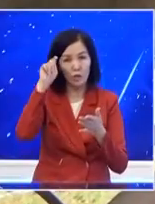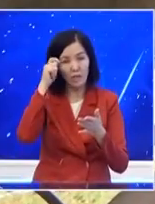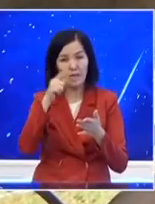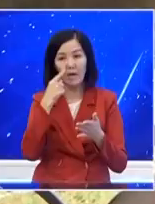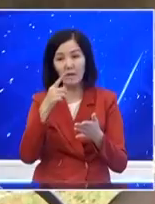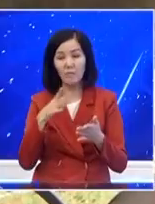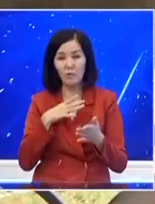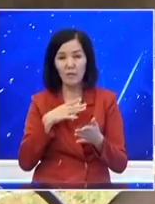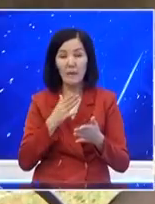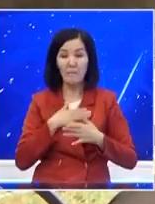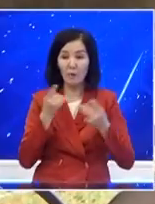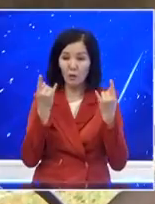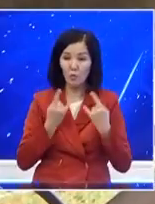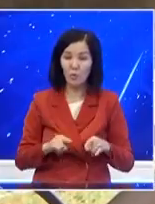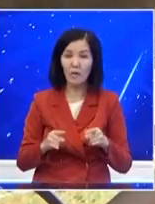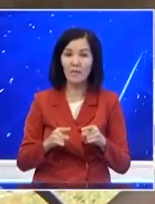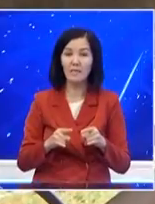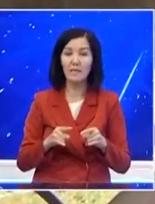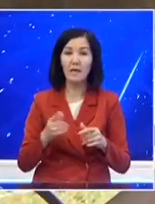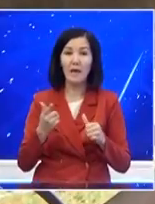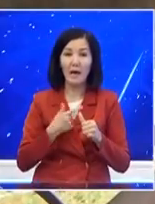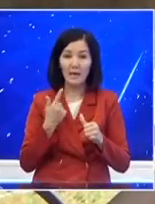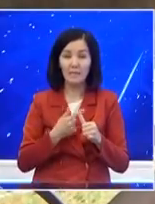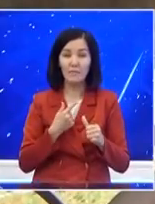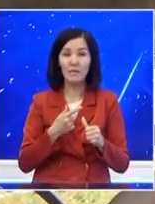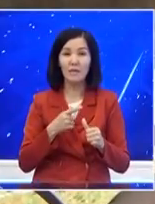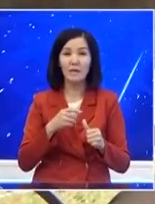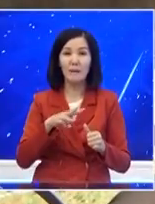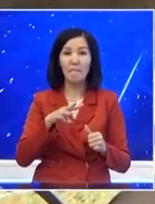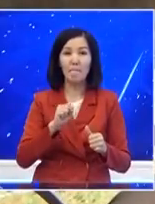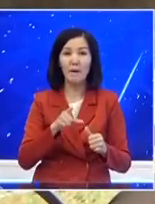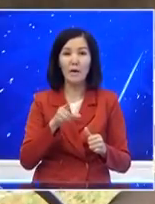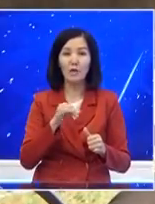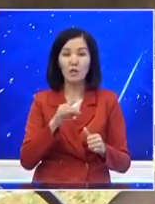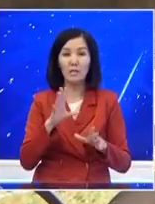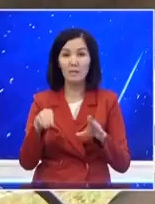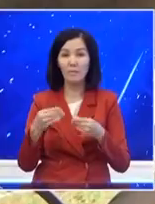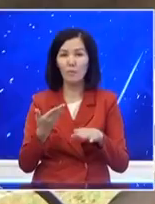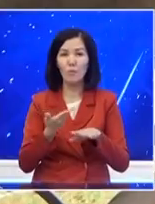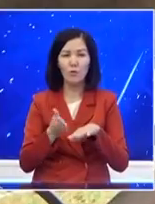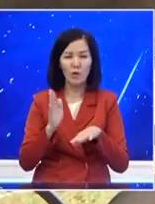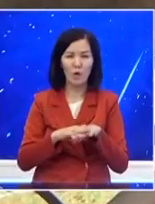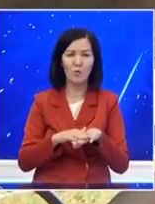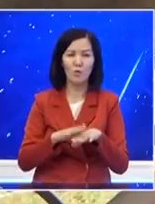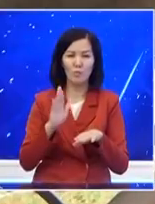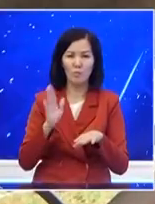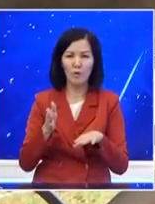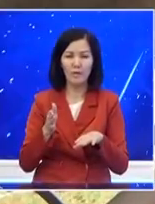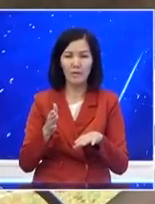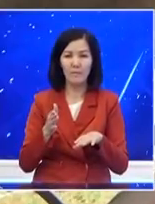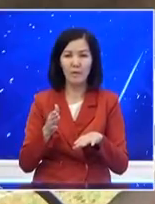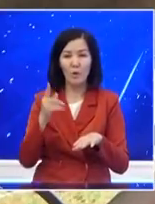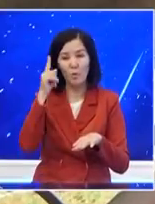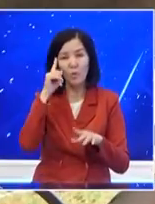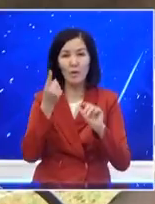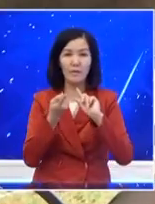Мен туылған кезде есімімді Мағжан қоймақшы болыпты. Кейін ойланып, өте ауыр боп кетеді деген